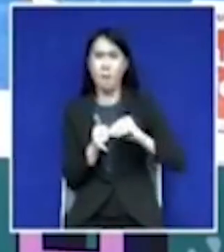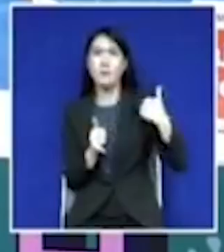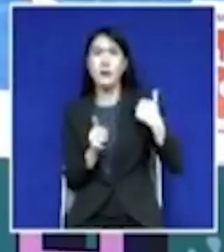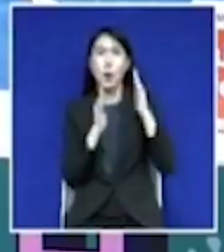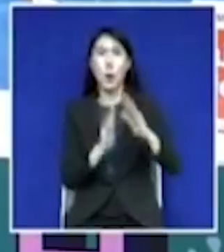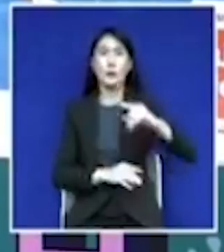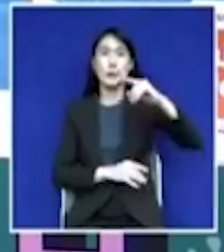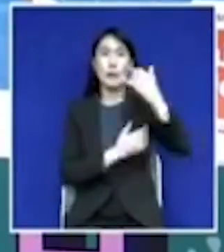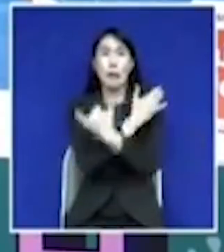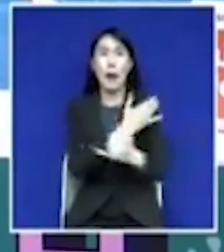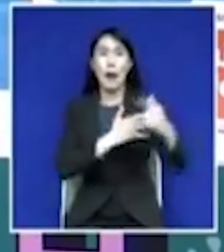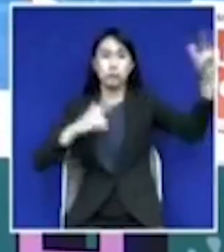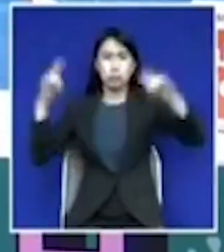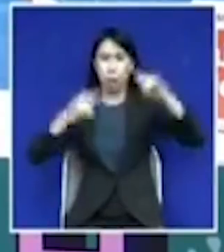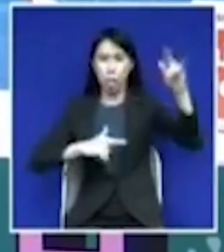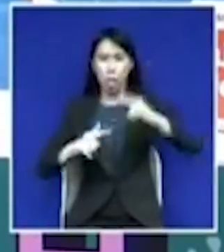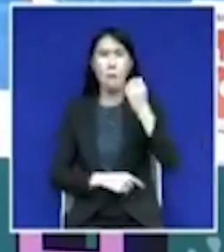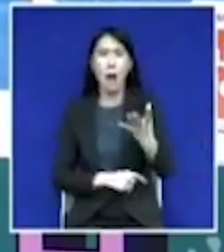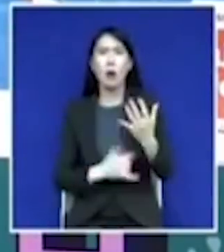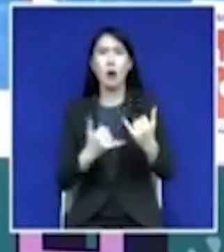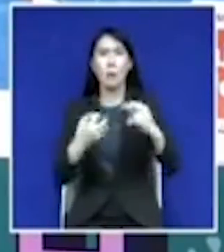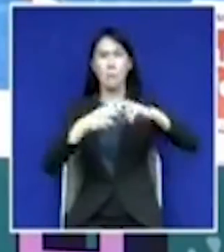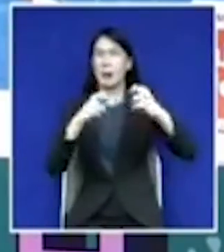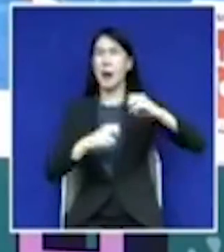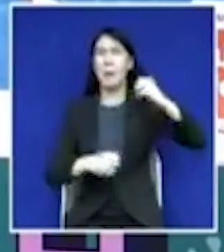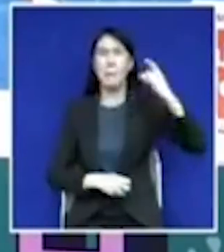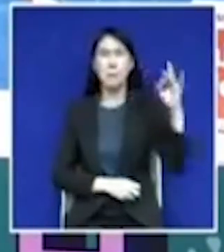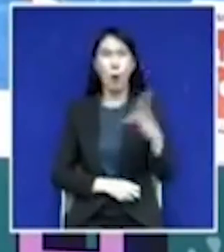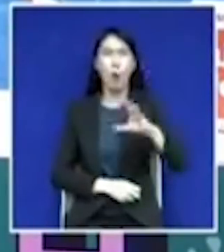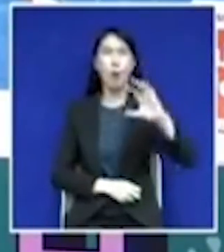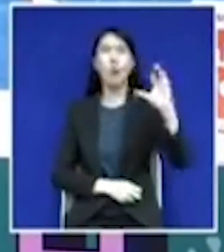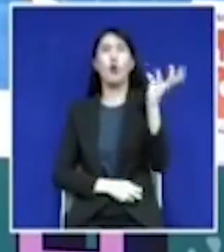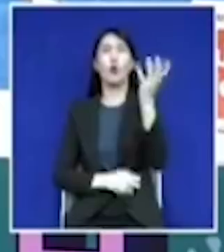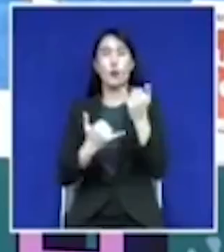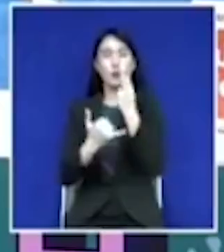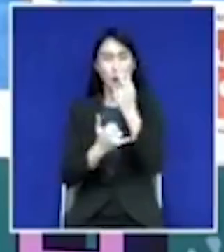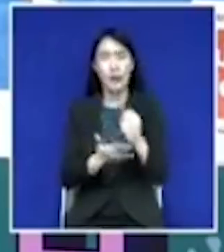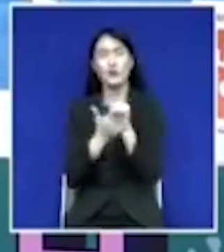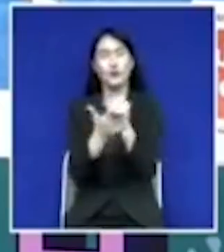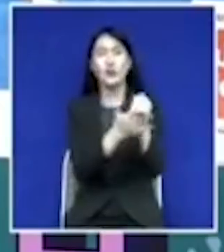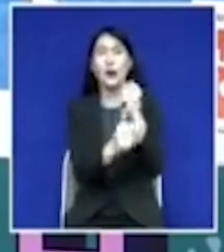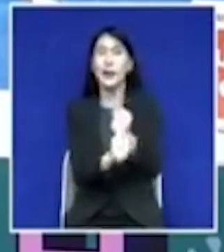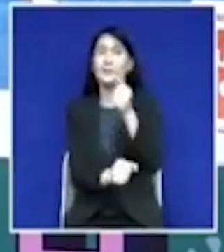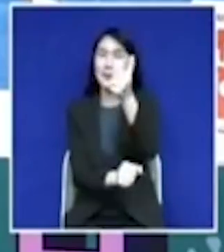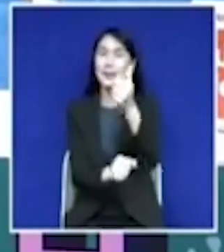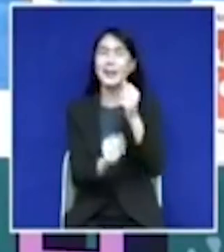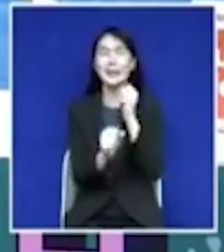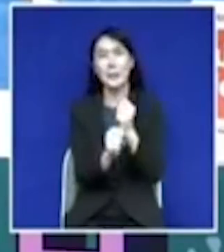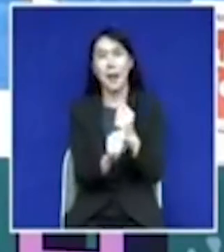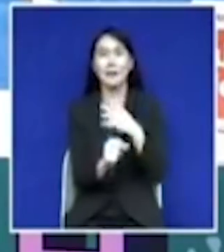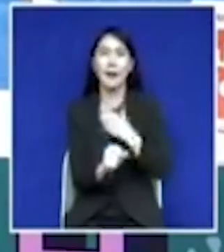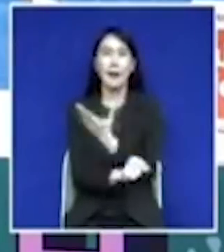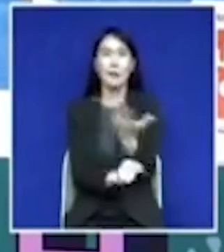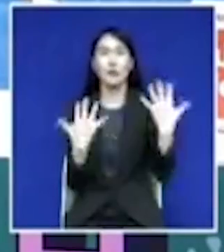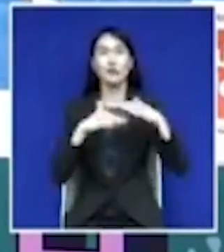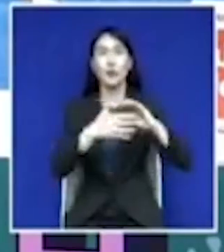าตรงนี้ก็วิกฤตกันทั้งโลกแหละครับแต่ว่าเรามีระบบที่เราดูแลกันได้อย่างดีระบบนี้ก็ยังทำงานอยู่ก็อยากจะให้ทุกท่านร่วมมือร่วมใ